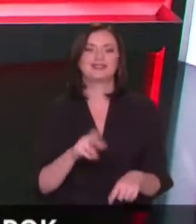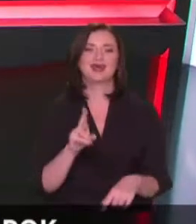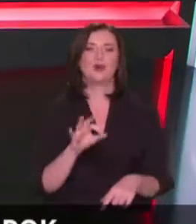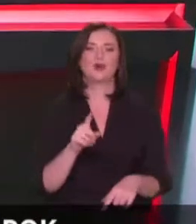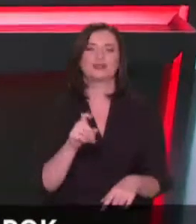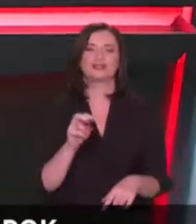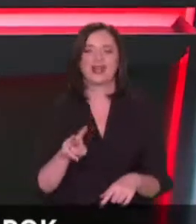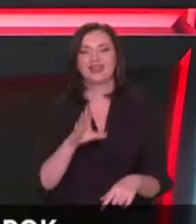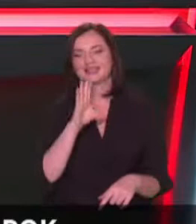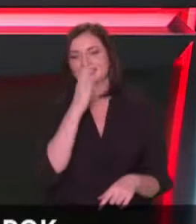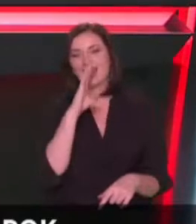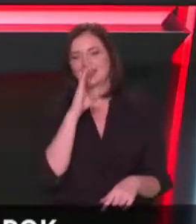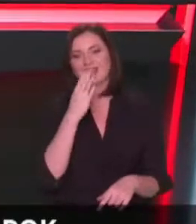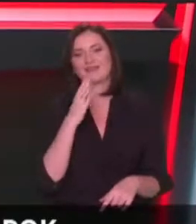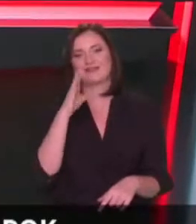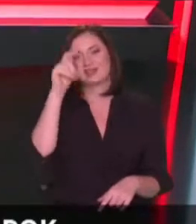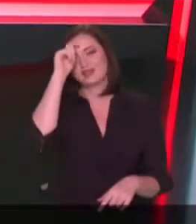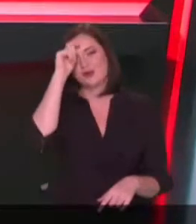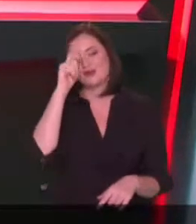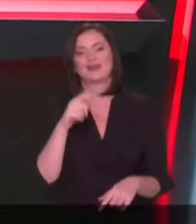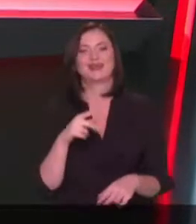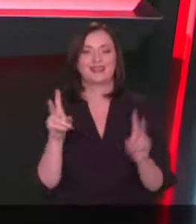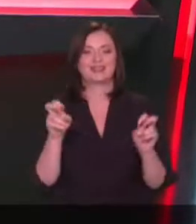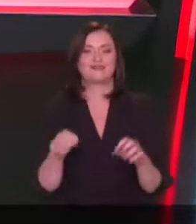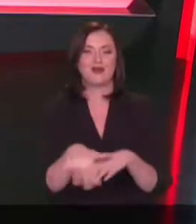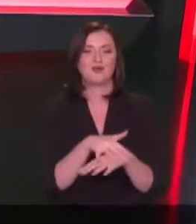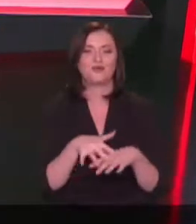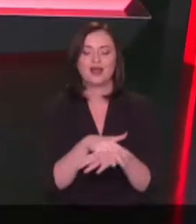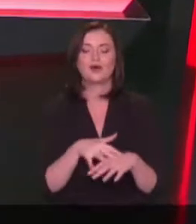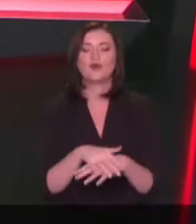його називають в народі. Чутно, ні? Ліночка, чутно?